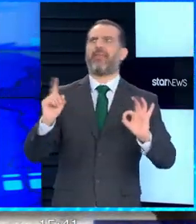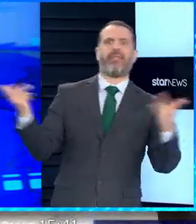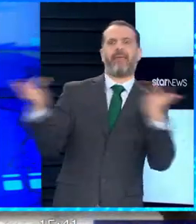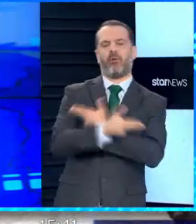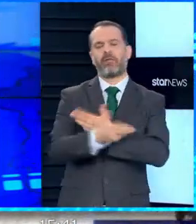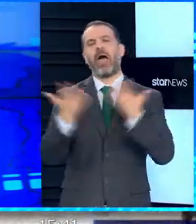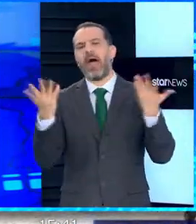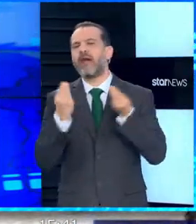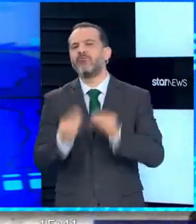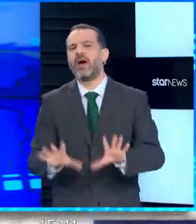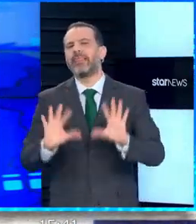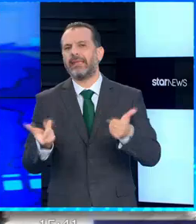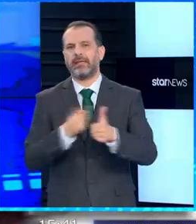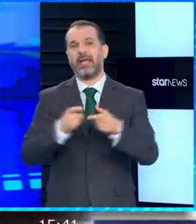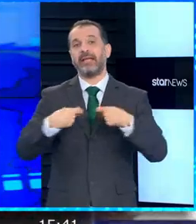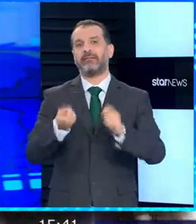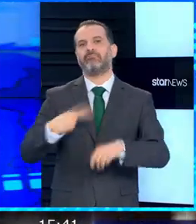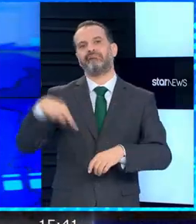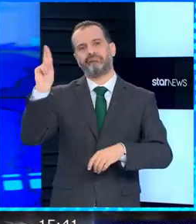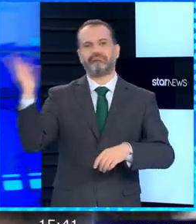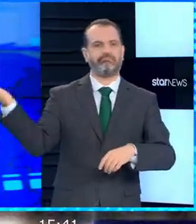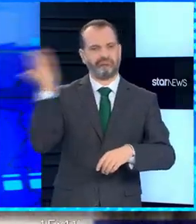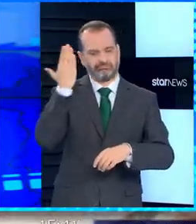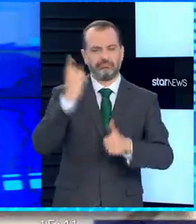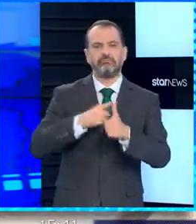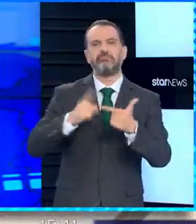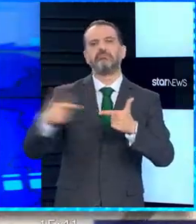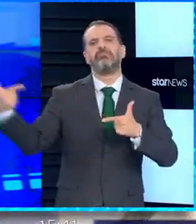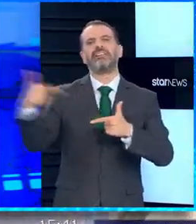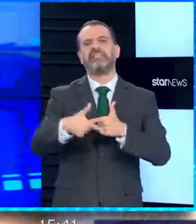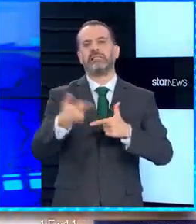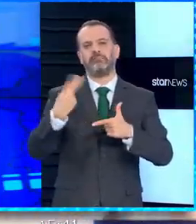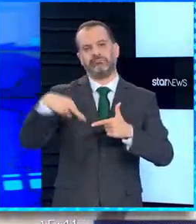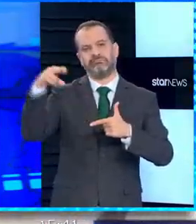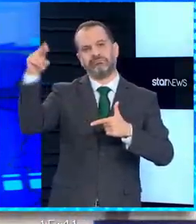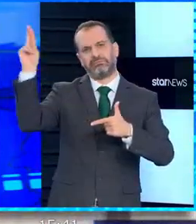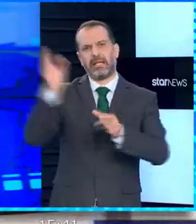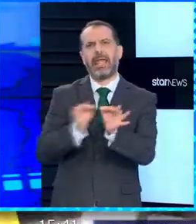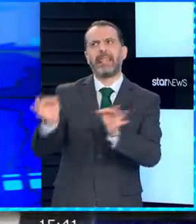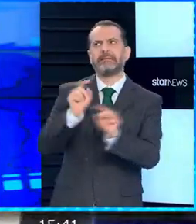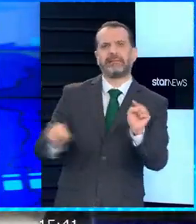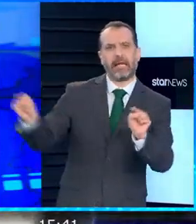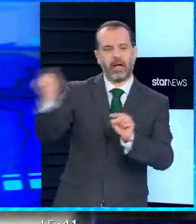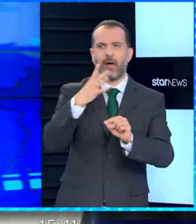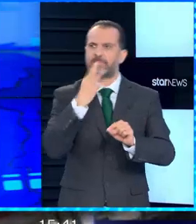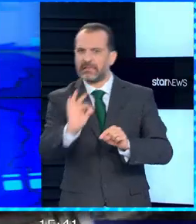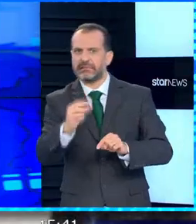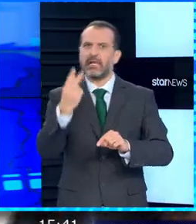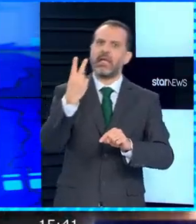φαντάζονταν. Αυτά είναι τα ακριβά ακτοπλοϊκά εισιτήρια, παράδειγμα στο Προστίγια είναι και οι τιμές των καυσίμων στα νησιά, που σε πολλές περιπτώσεις φτάνουν ακόμα